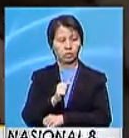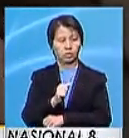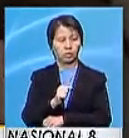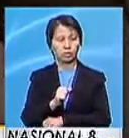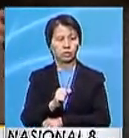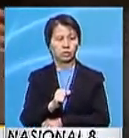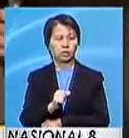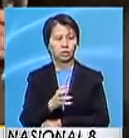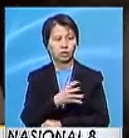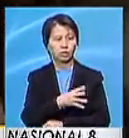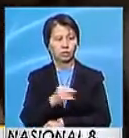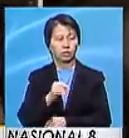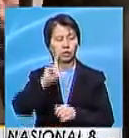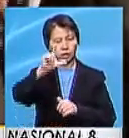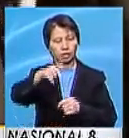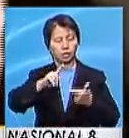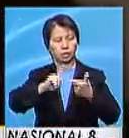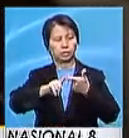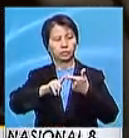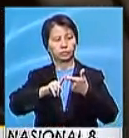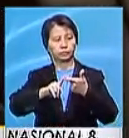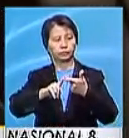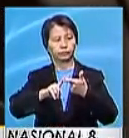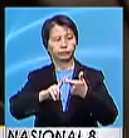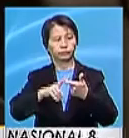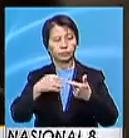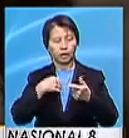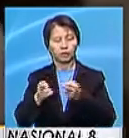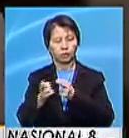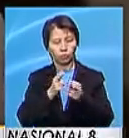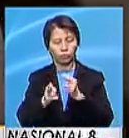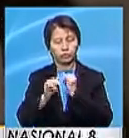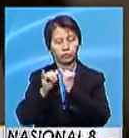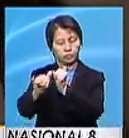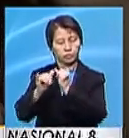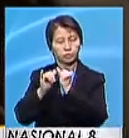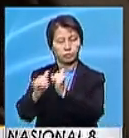College dan diikuti pula dengan usaha sama